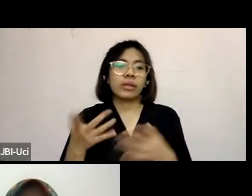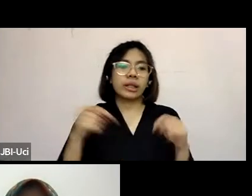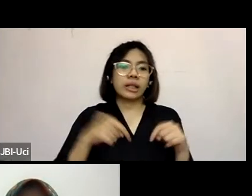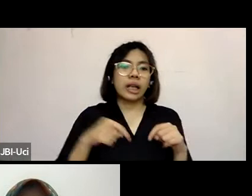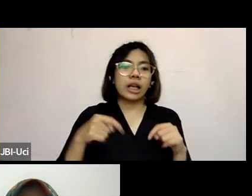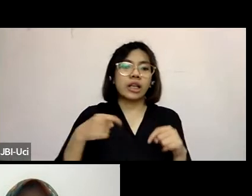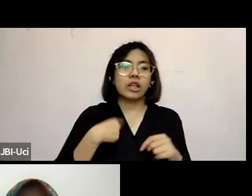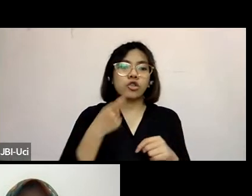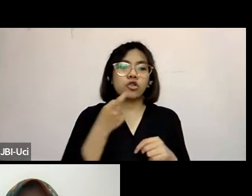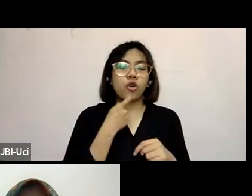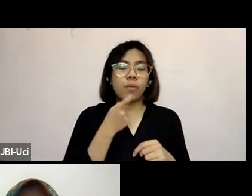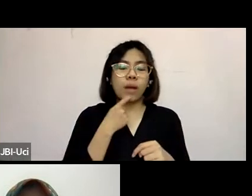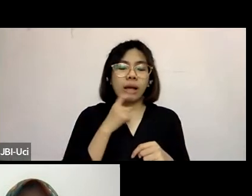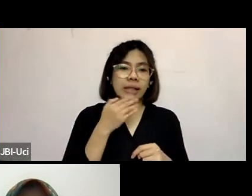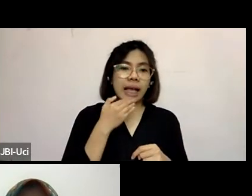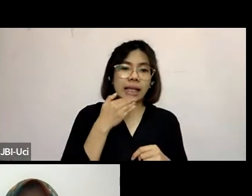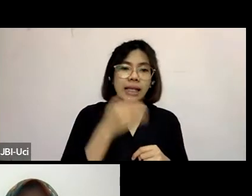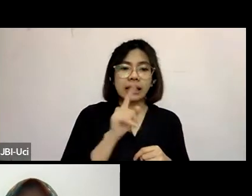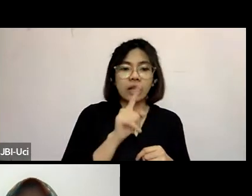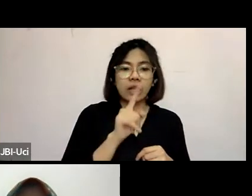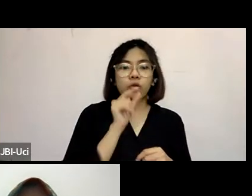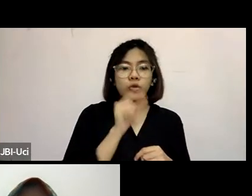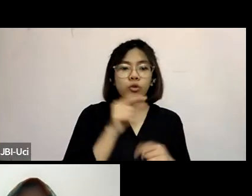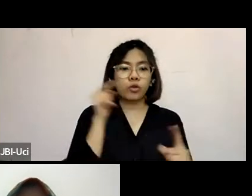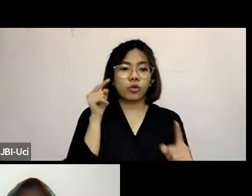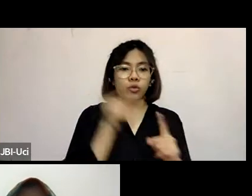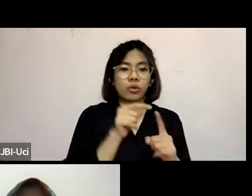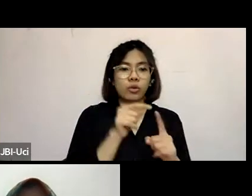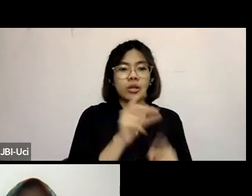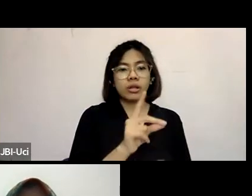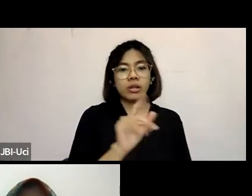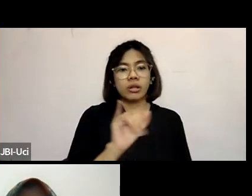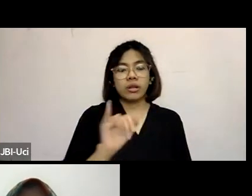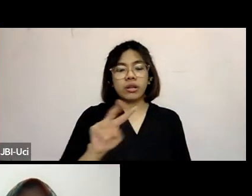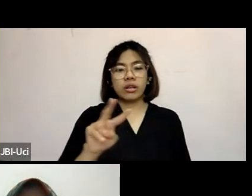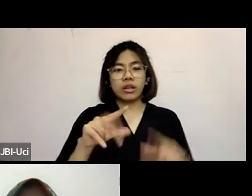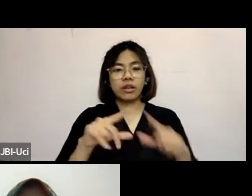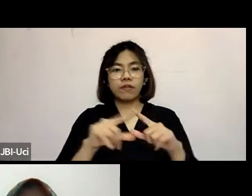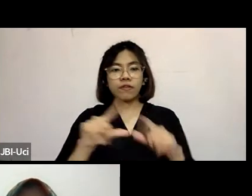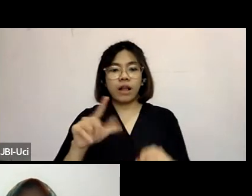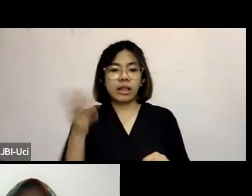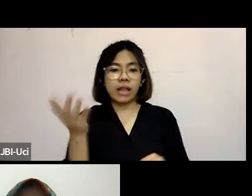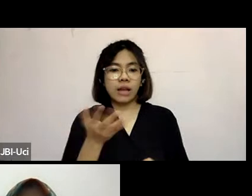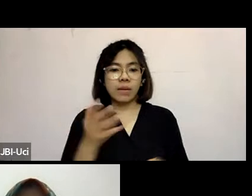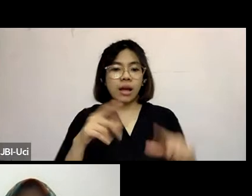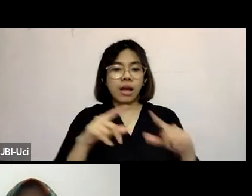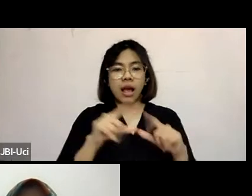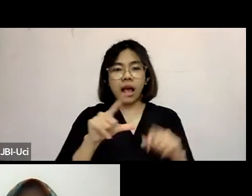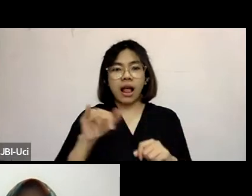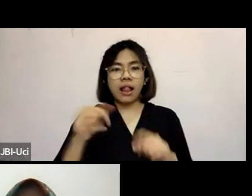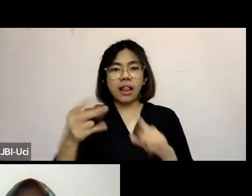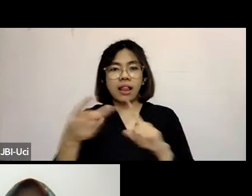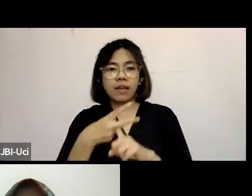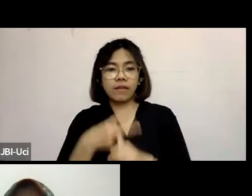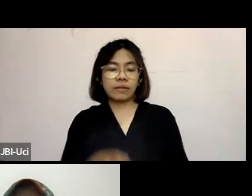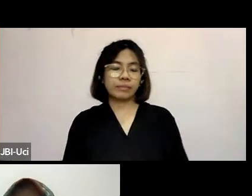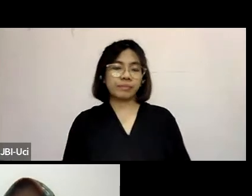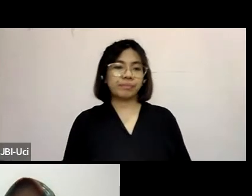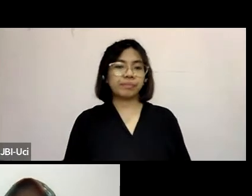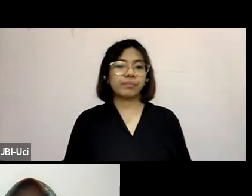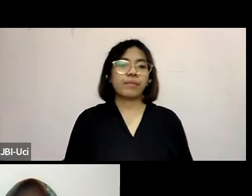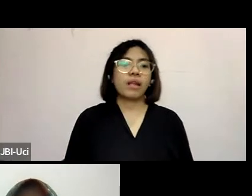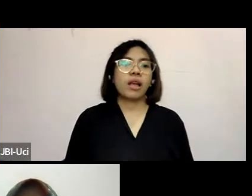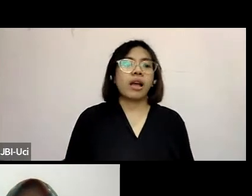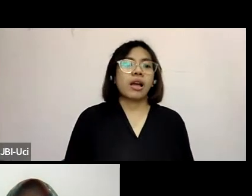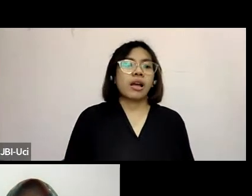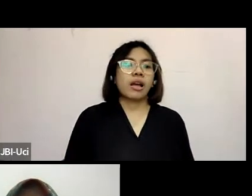ini ditujukan untuk Bang Rival dari Alif Putra kepada Bang Rival mana yang lebih dulu antara